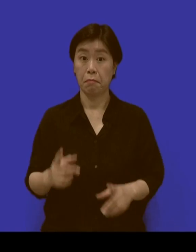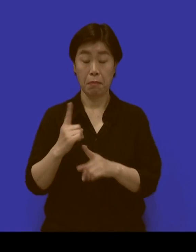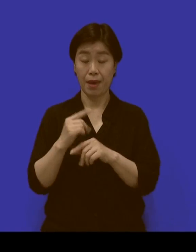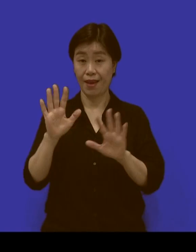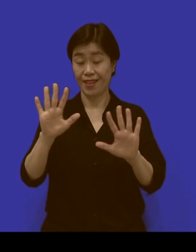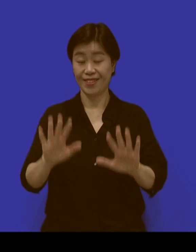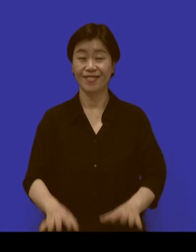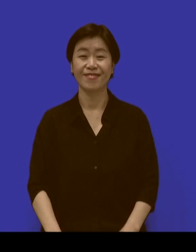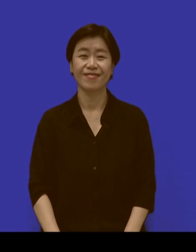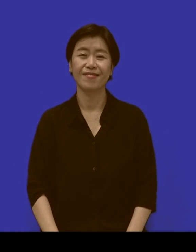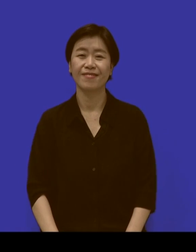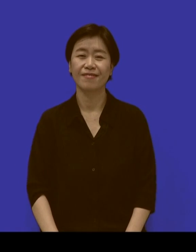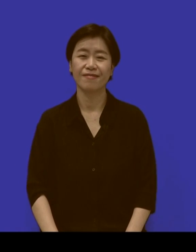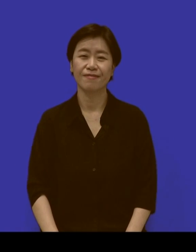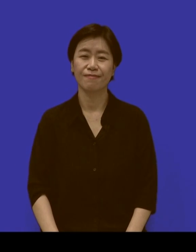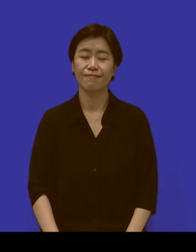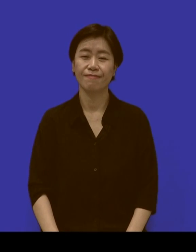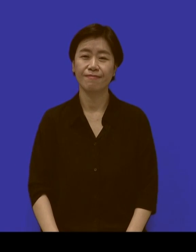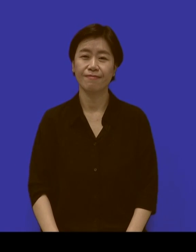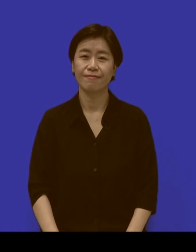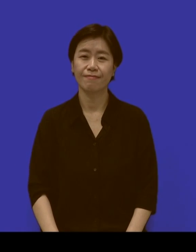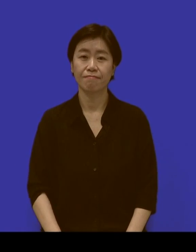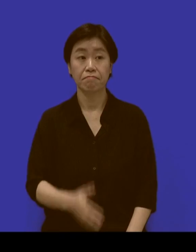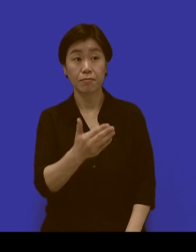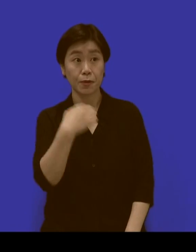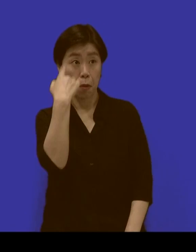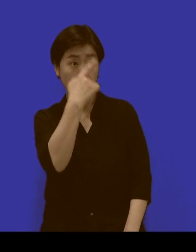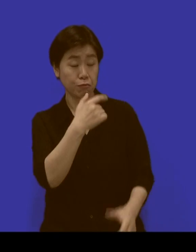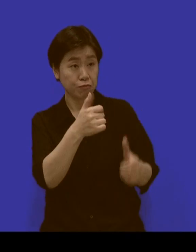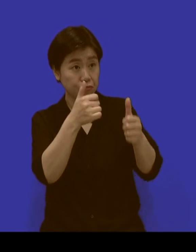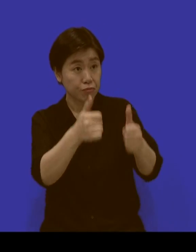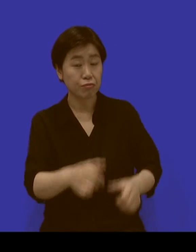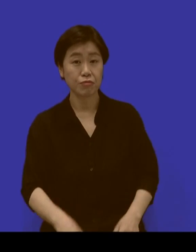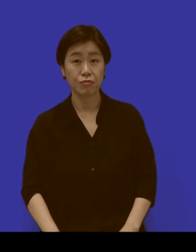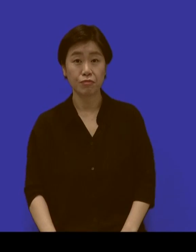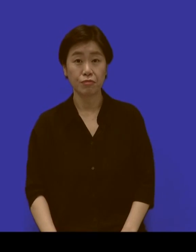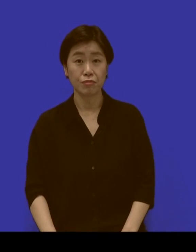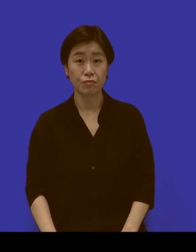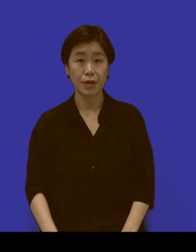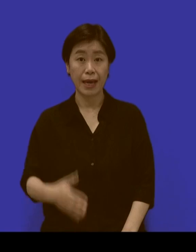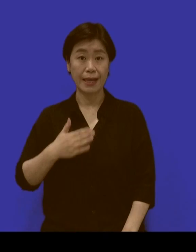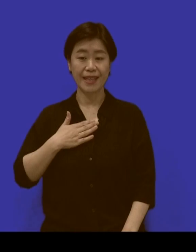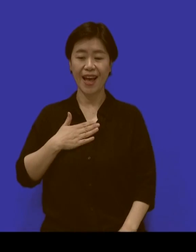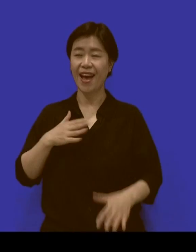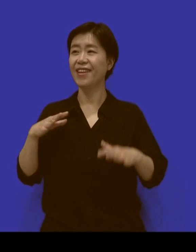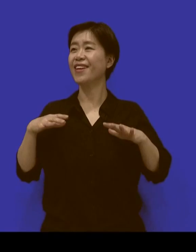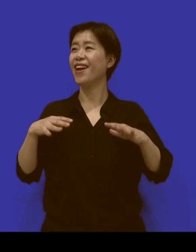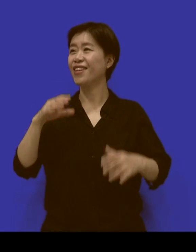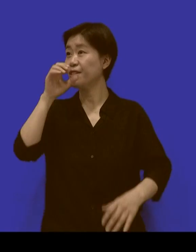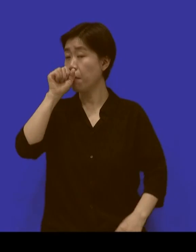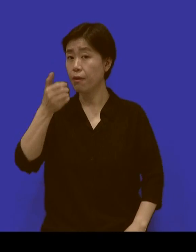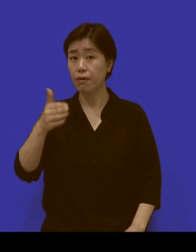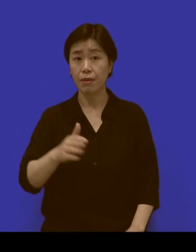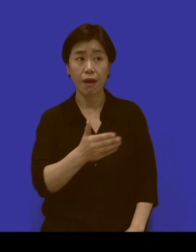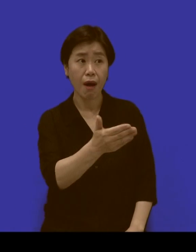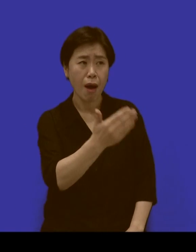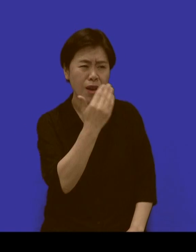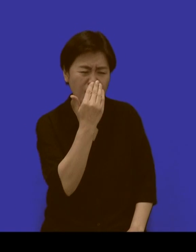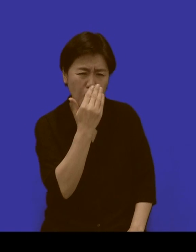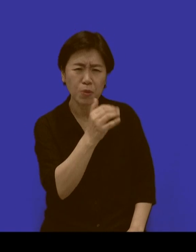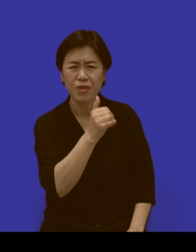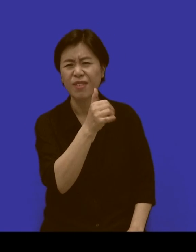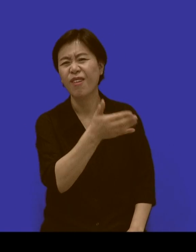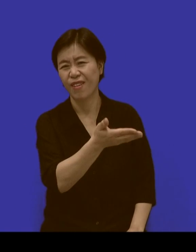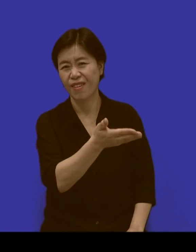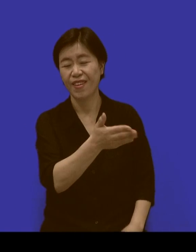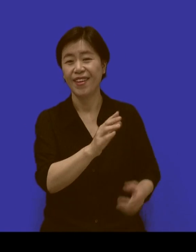정말 근데 이렇게 인상도 좋고 말씀 원체 저는 제 자랑을 굉장히 좋아하는 편인데 자랑을 안 하실 것 같아서